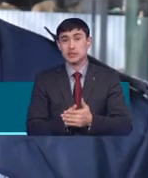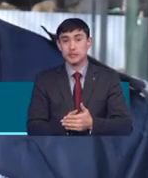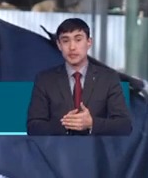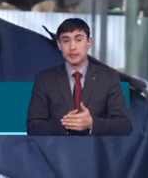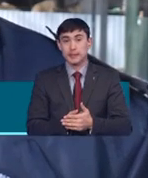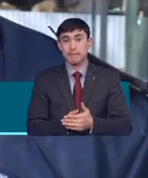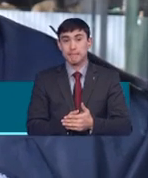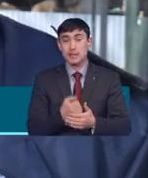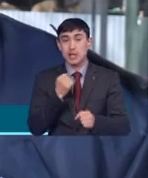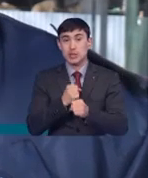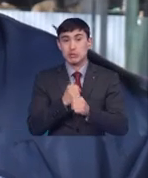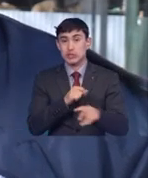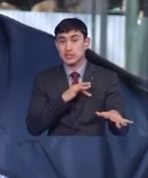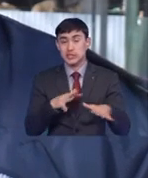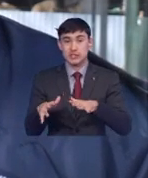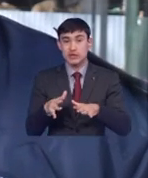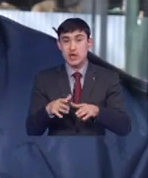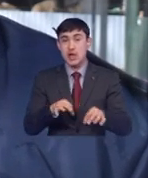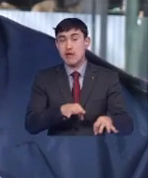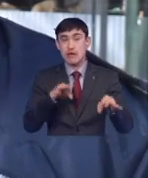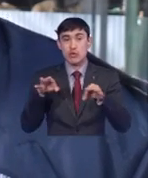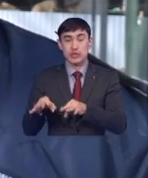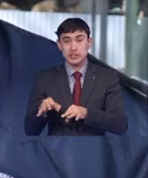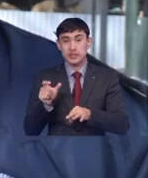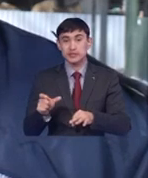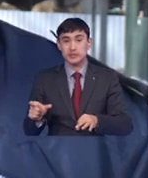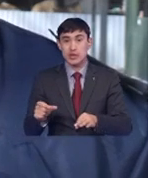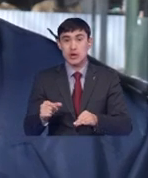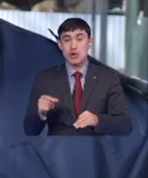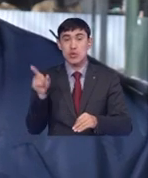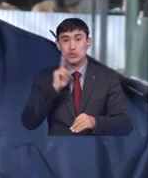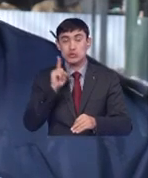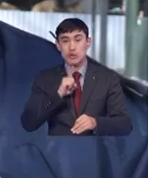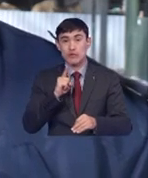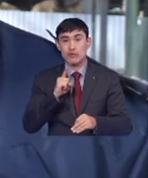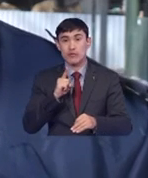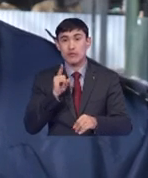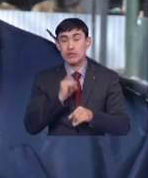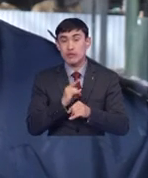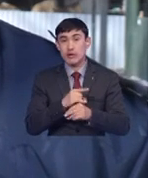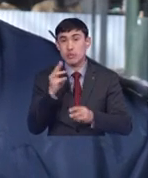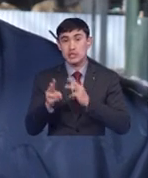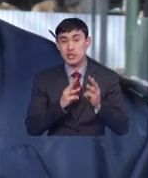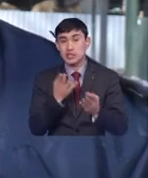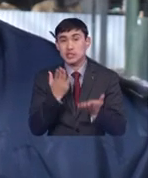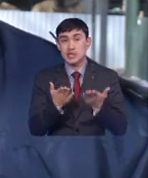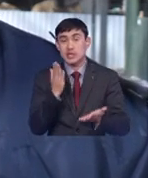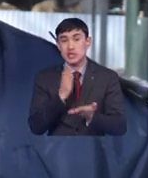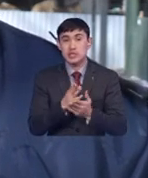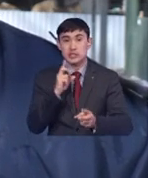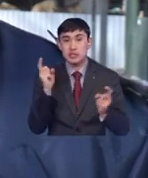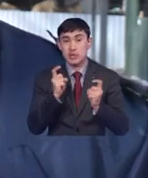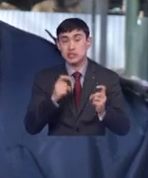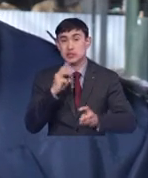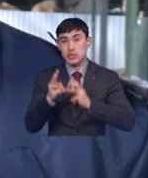есть отработка действия эвакуации, условного пожара. То есть если в торговом доме произошел пожар,